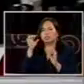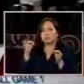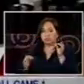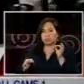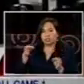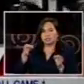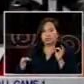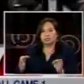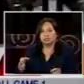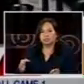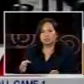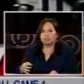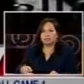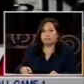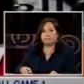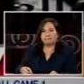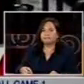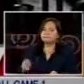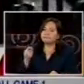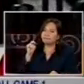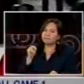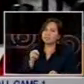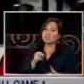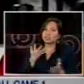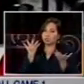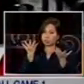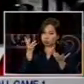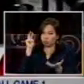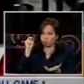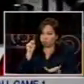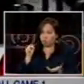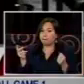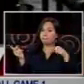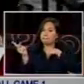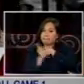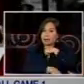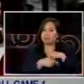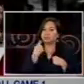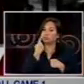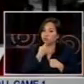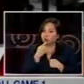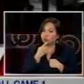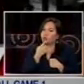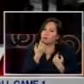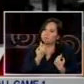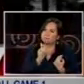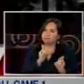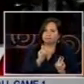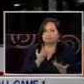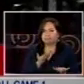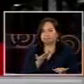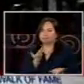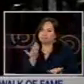hindi po pwedeng either or ito, no? Gusto nating parusahan yung mga nagkasala nung nakaraan.